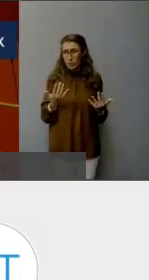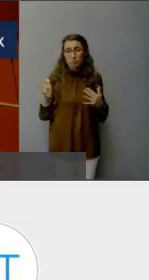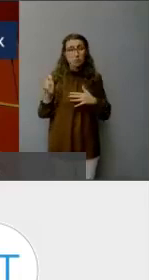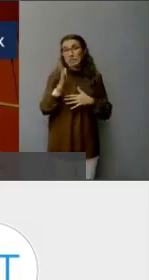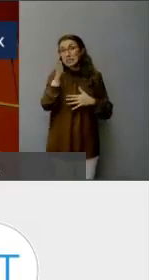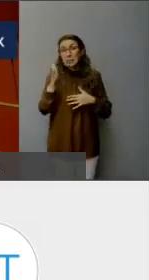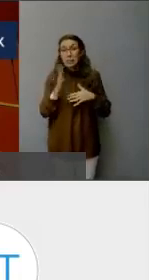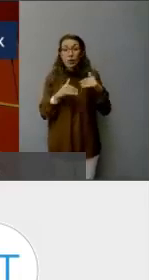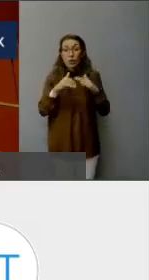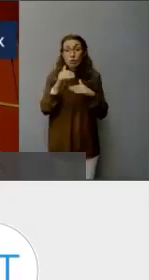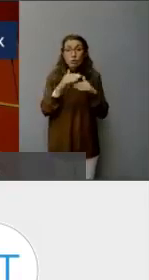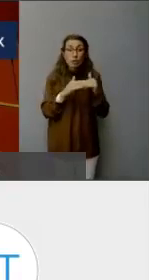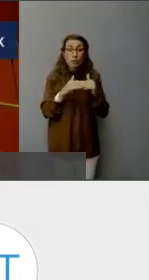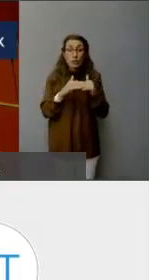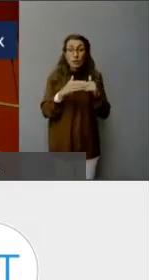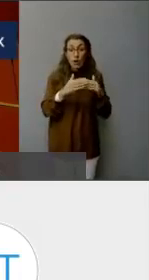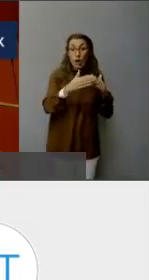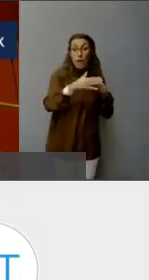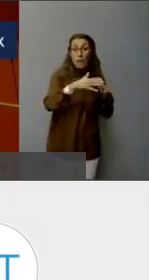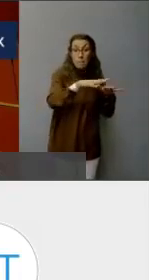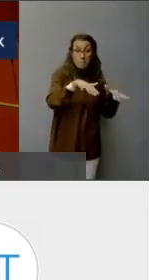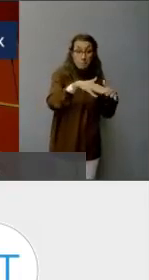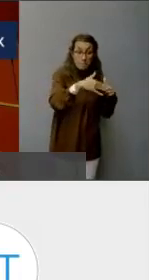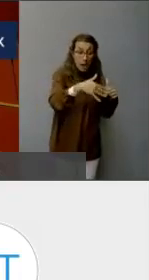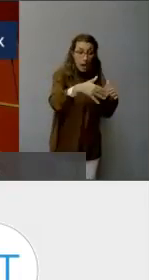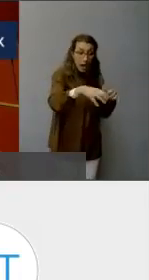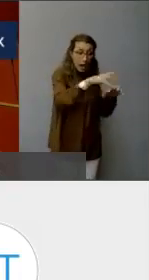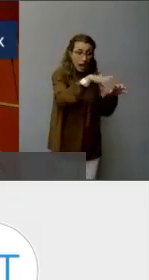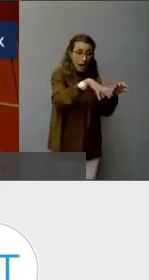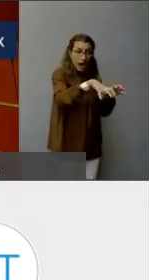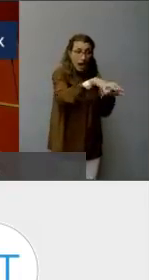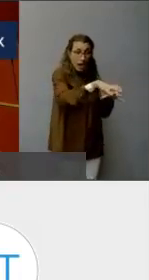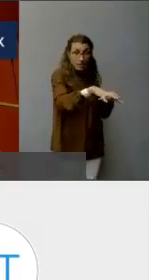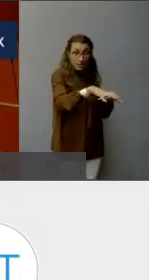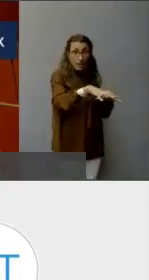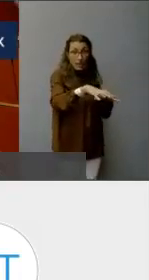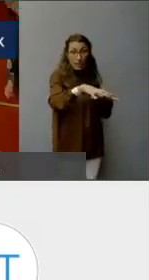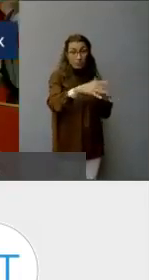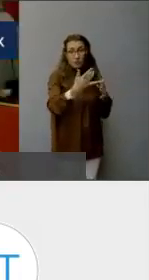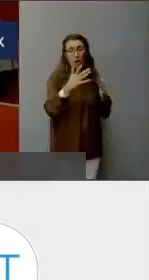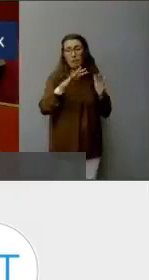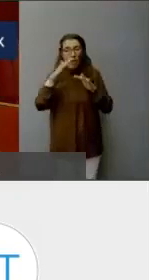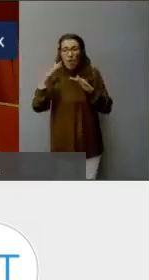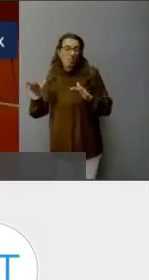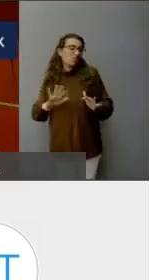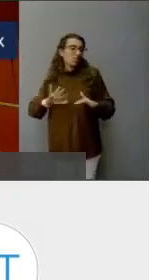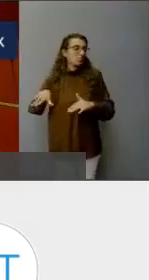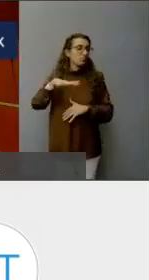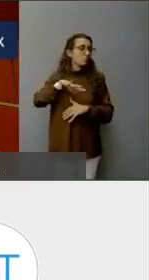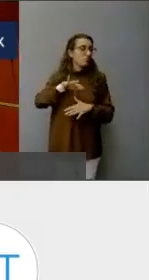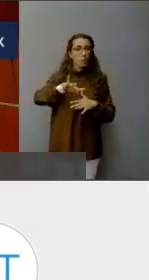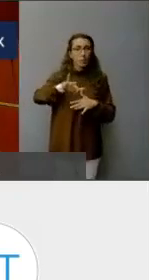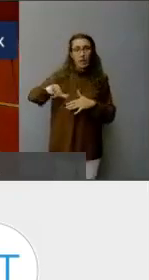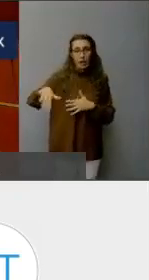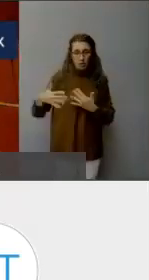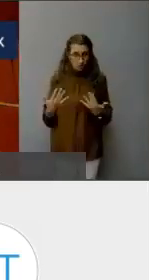più verso mare che verso monte cioè più sotto l'autostrada che sopra l'autostrada perché perché